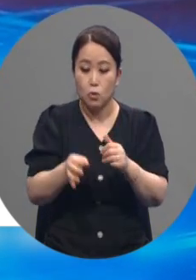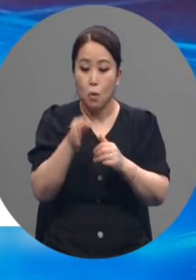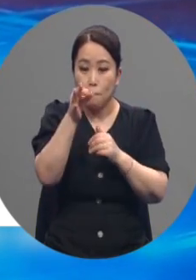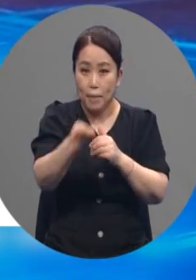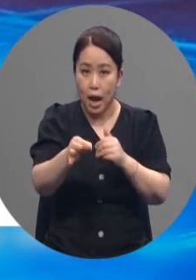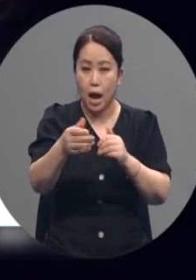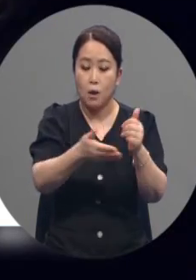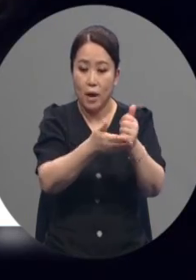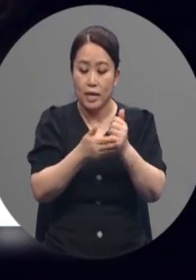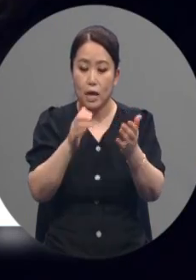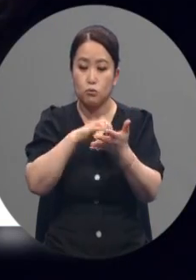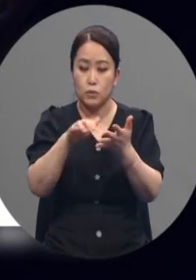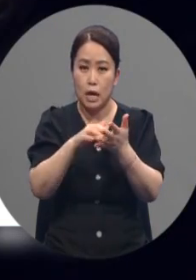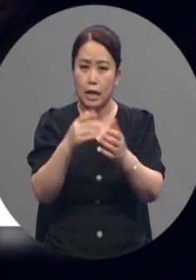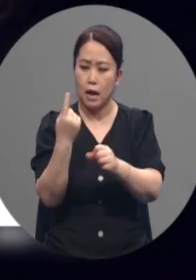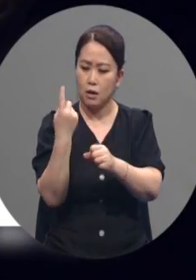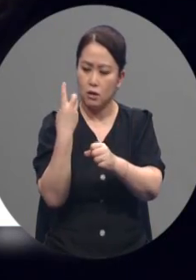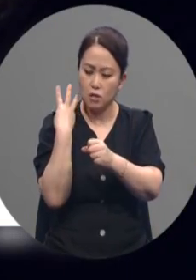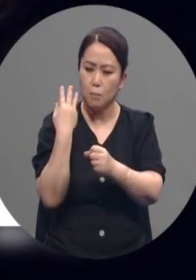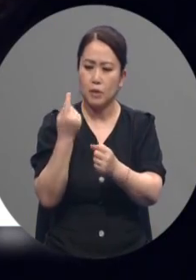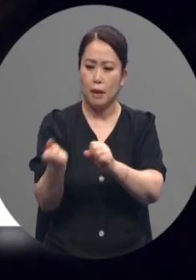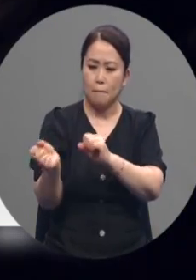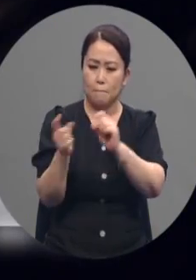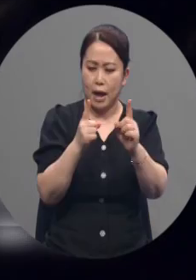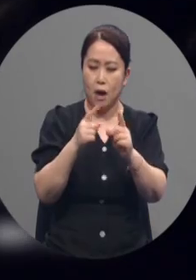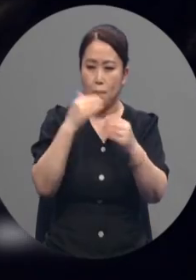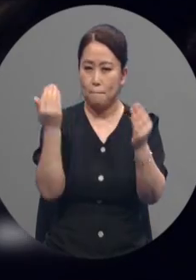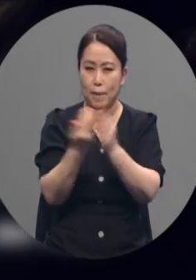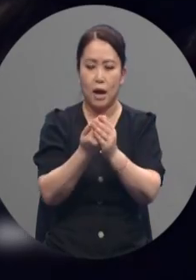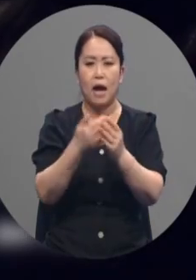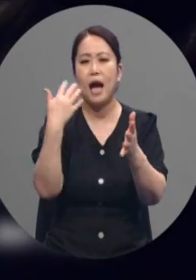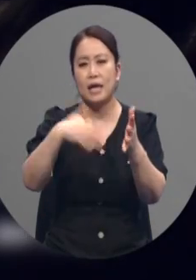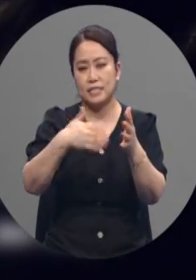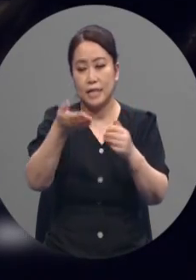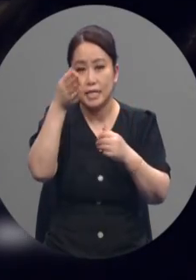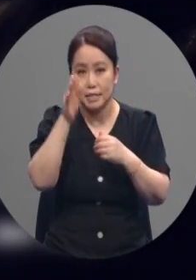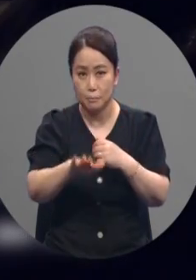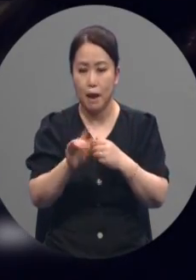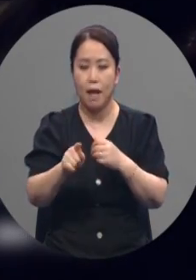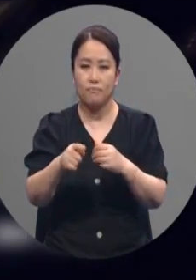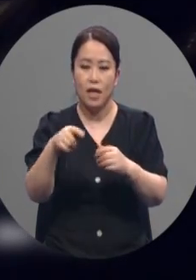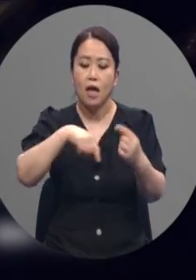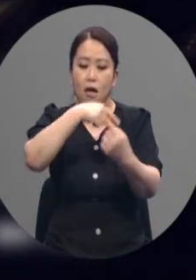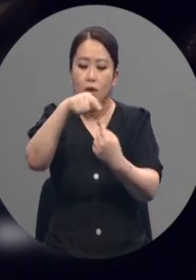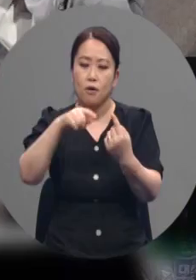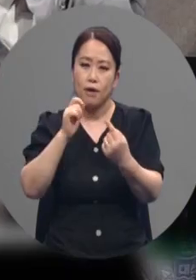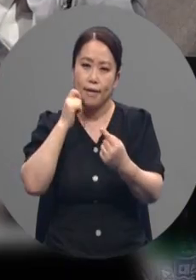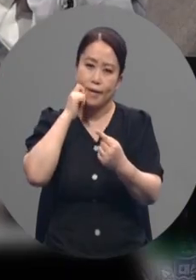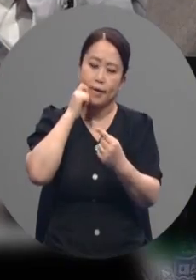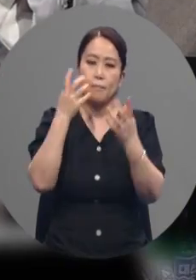만큼 회복되지 는 않았지만 다이나 미스트로 뜬거 리그 경연이 호응을 얻었다고 설명했습니다